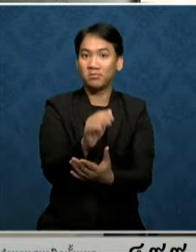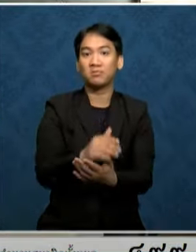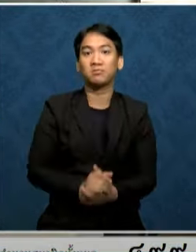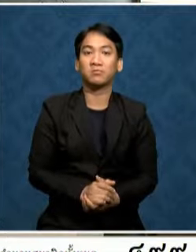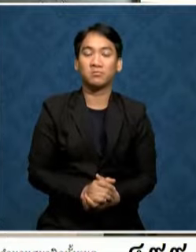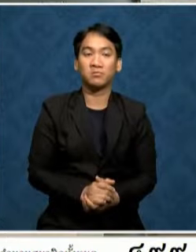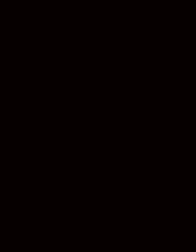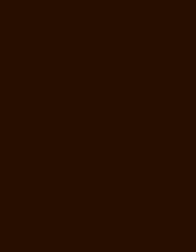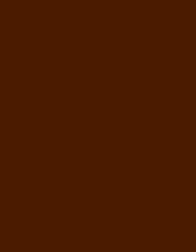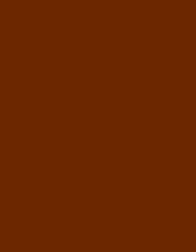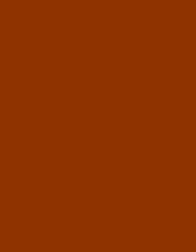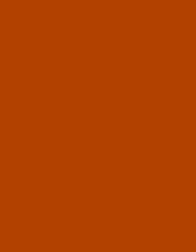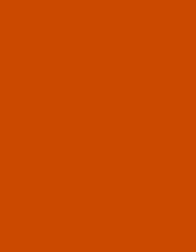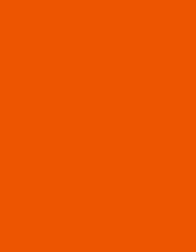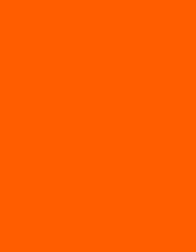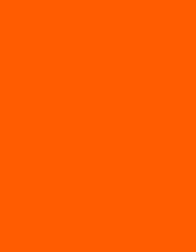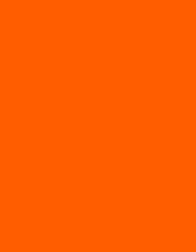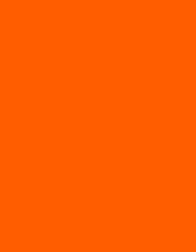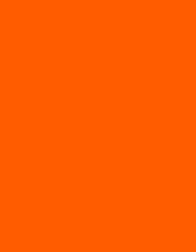ครับครับ